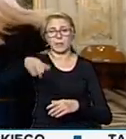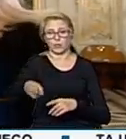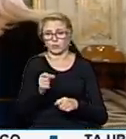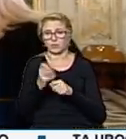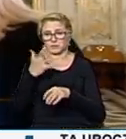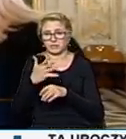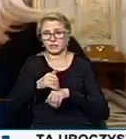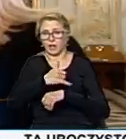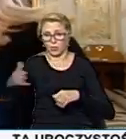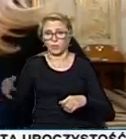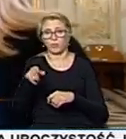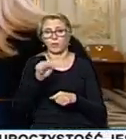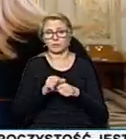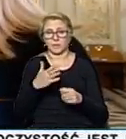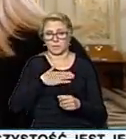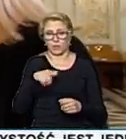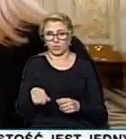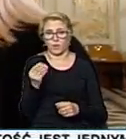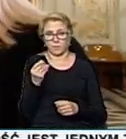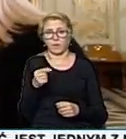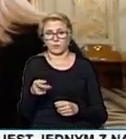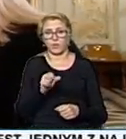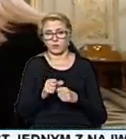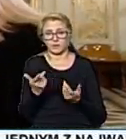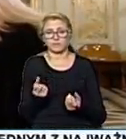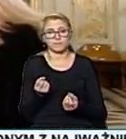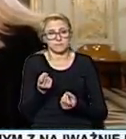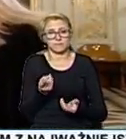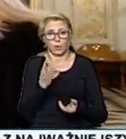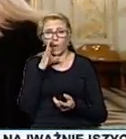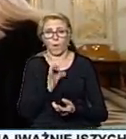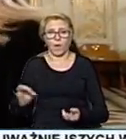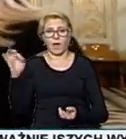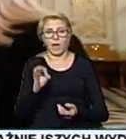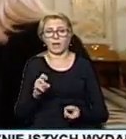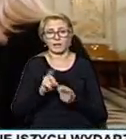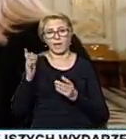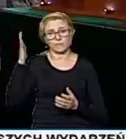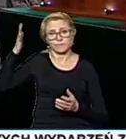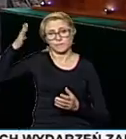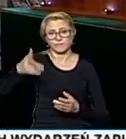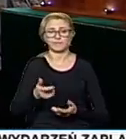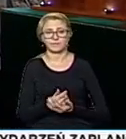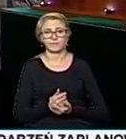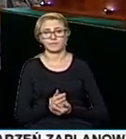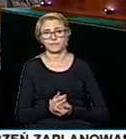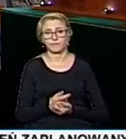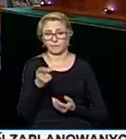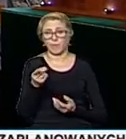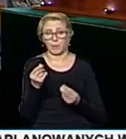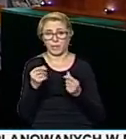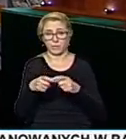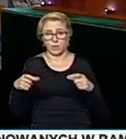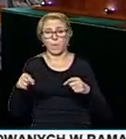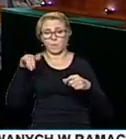50, wobec powyższego posiadanie takiego banknotu jest wyjątkową okazją dla potomnych chociażby. Banknoty